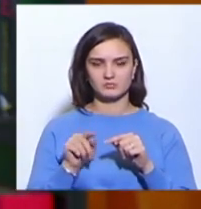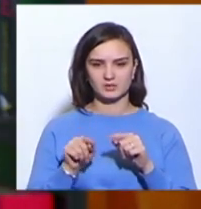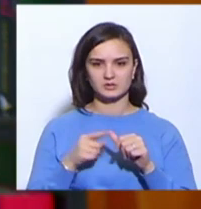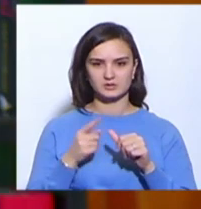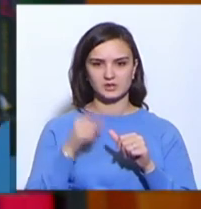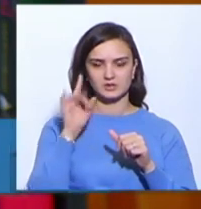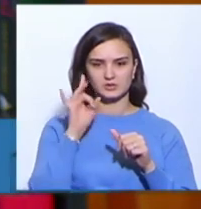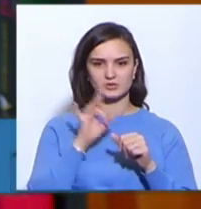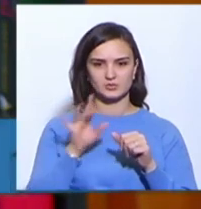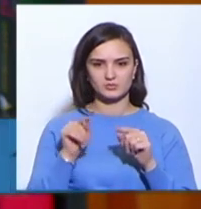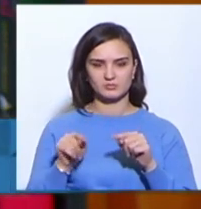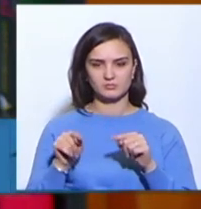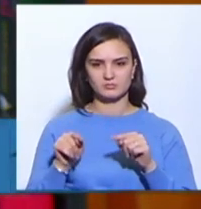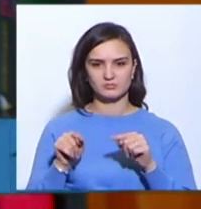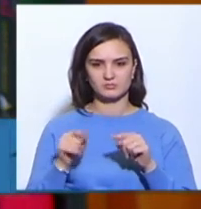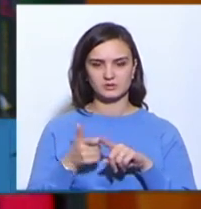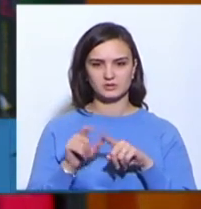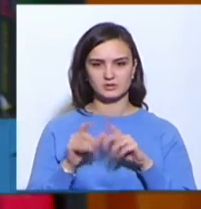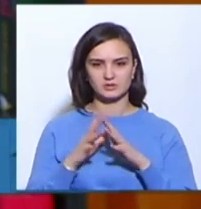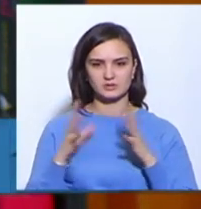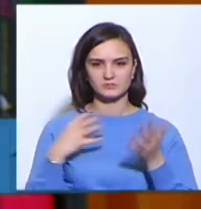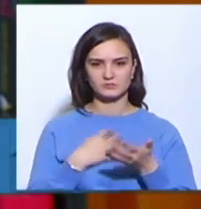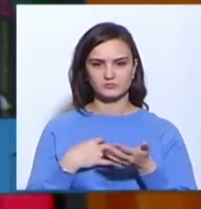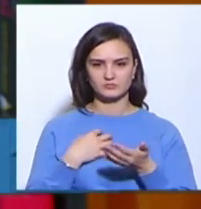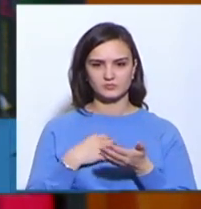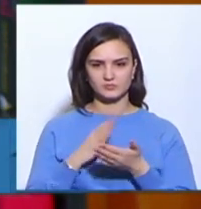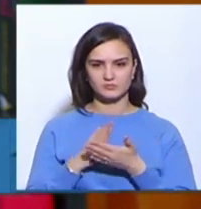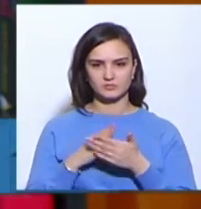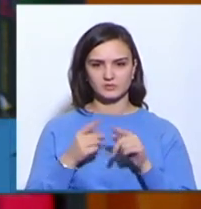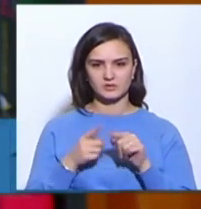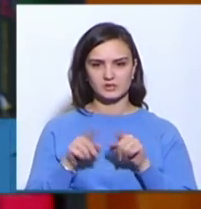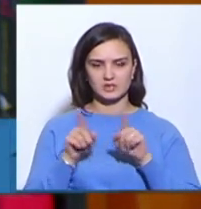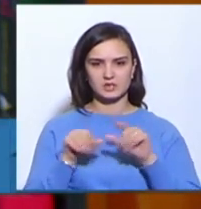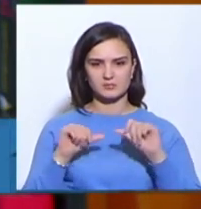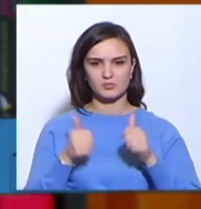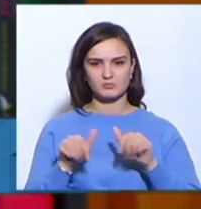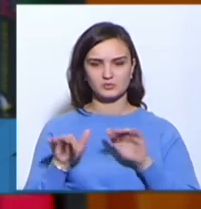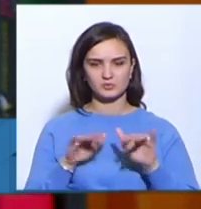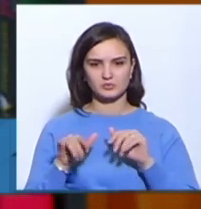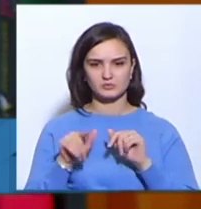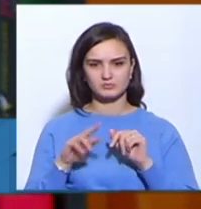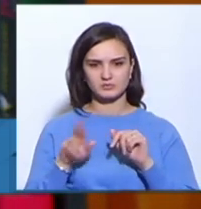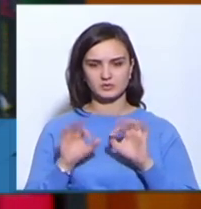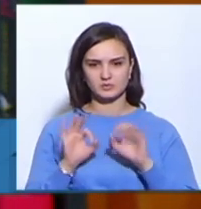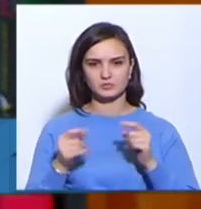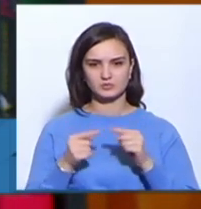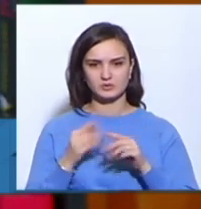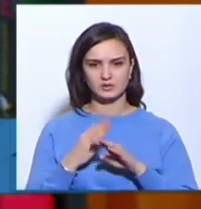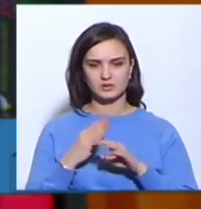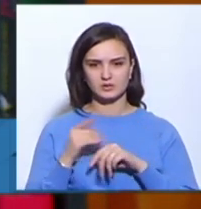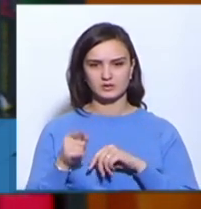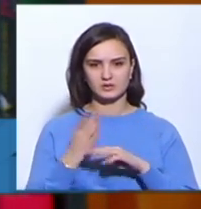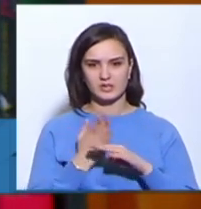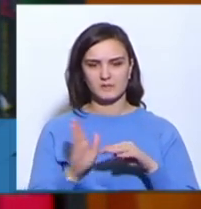ცნობილი. ძალიან დიდი მნიშვნელობა აქვს ასეთი ტიპის ღონისძიებებს და ზუსტად ამიტომ არის